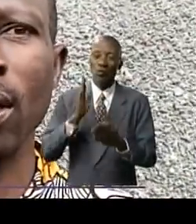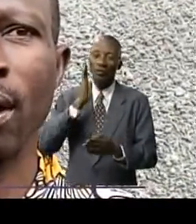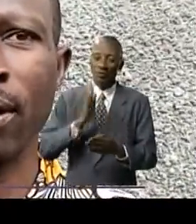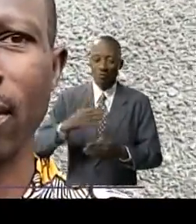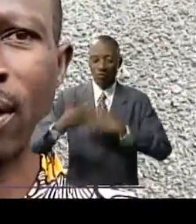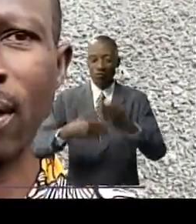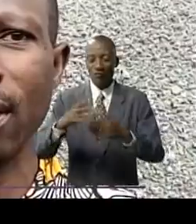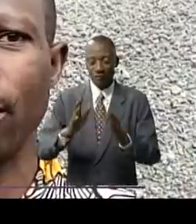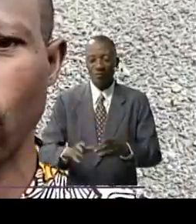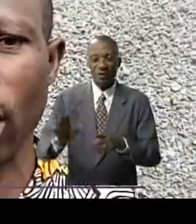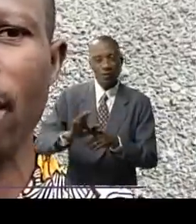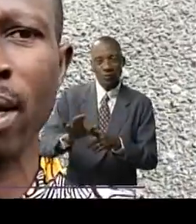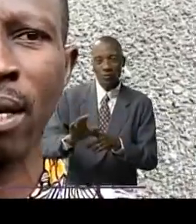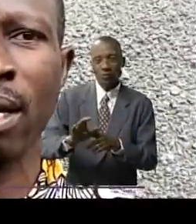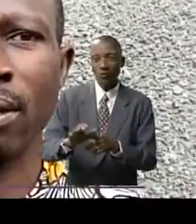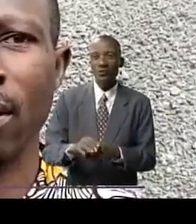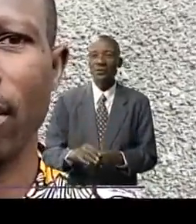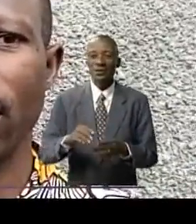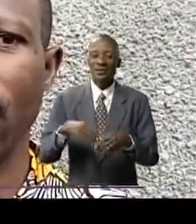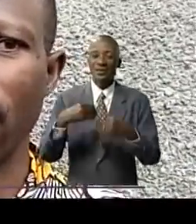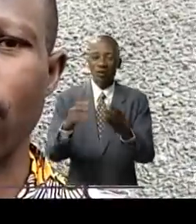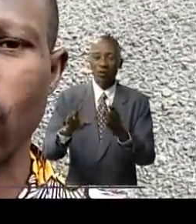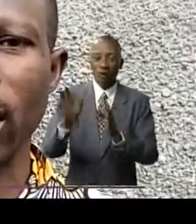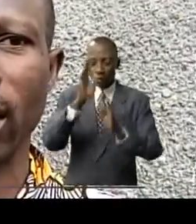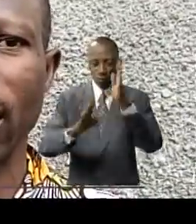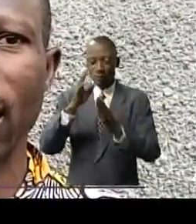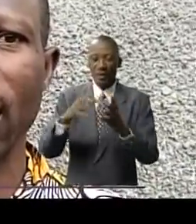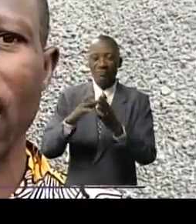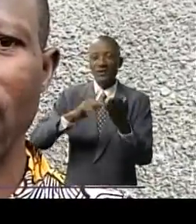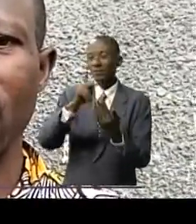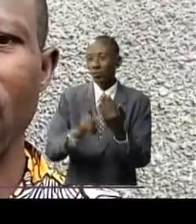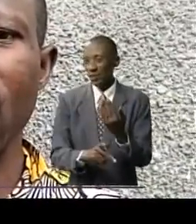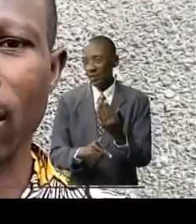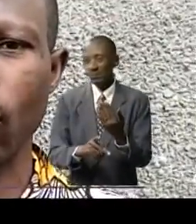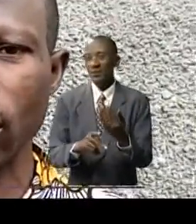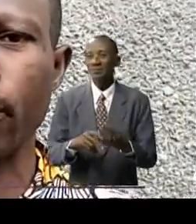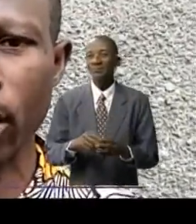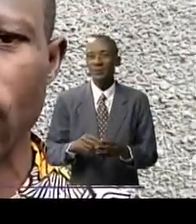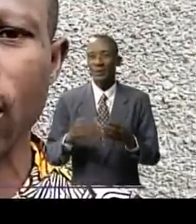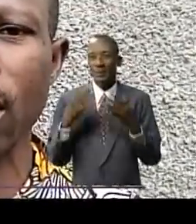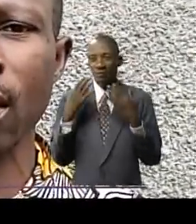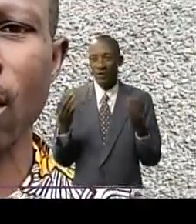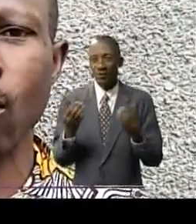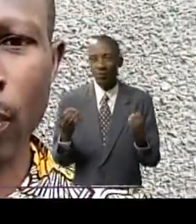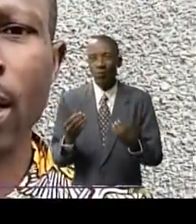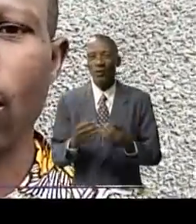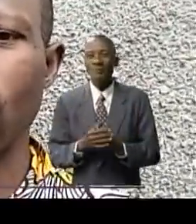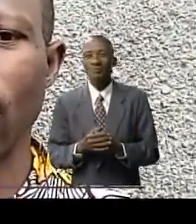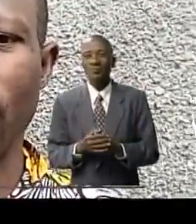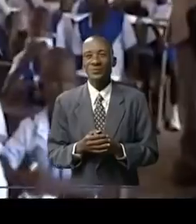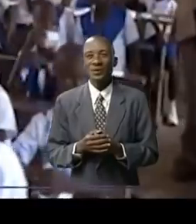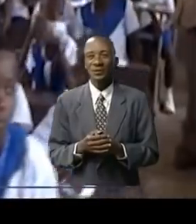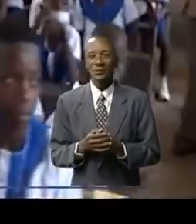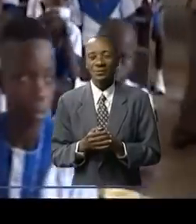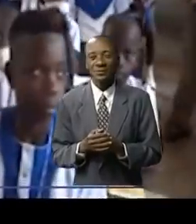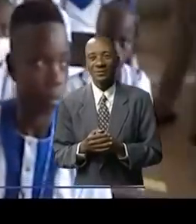cours, l'avancée des programmes s'est fait avec beaucoup de retard. Et cela cause des préjudices auprès de nos